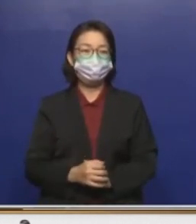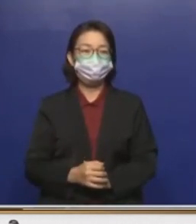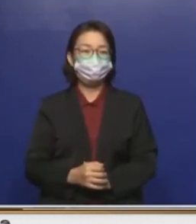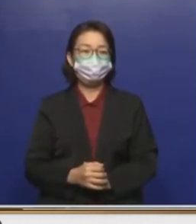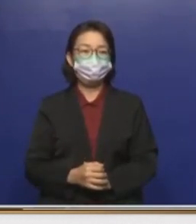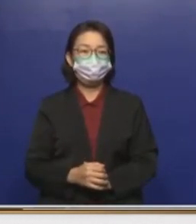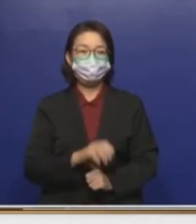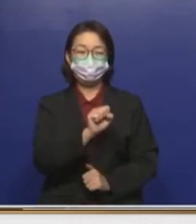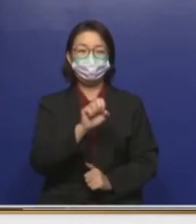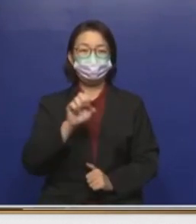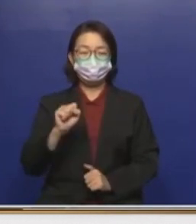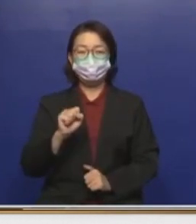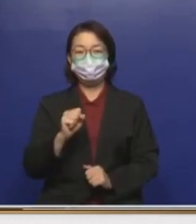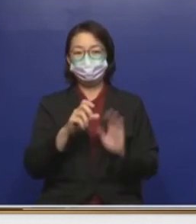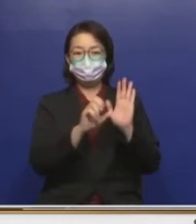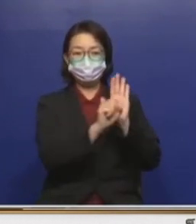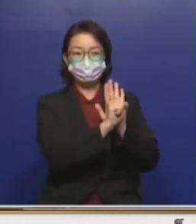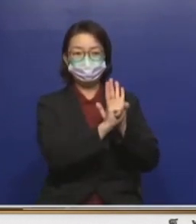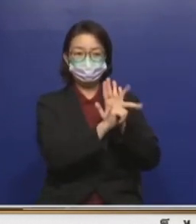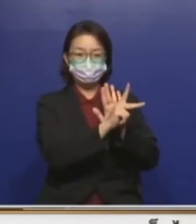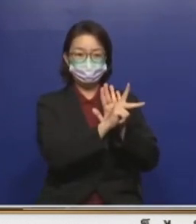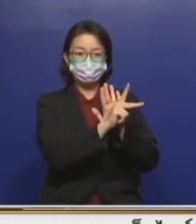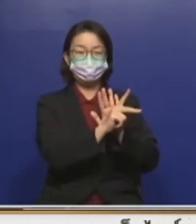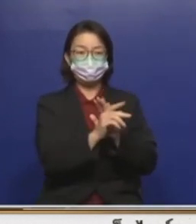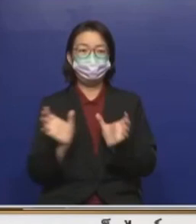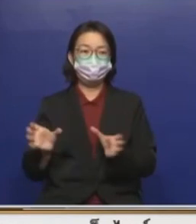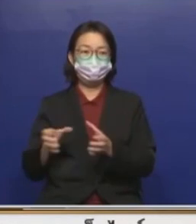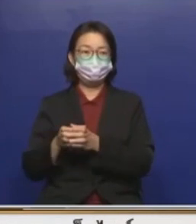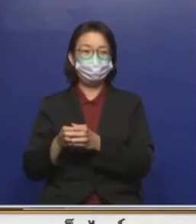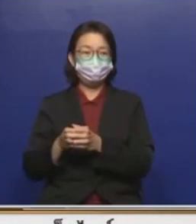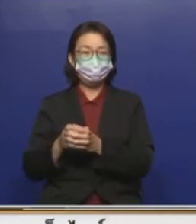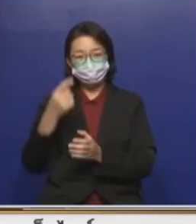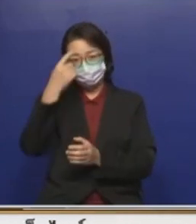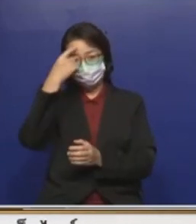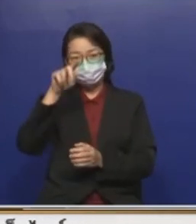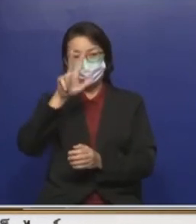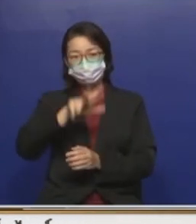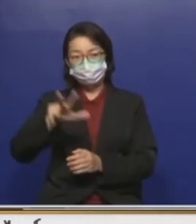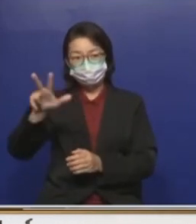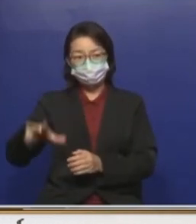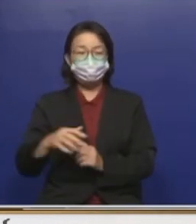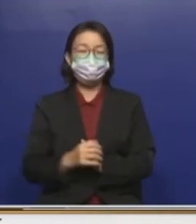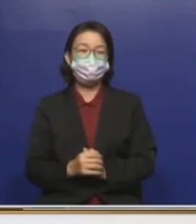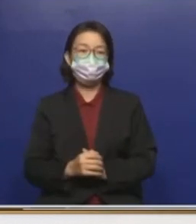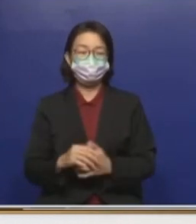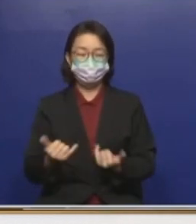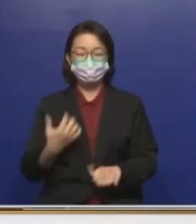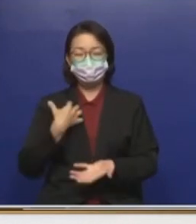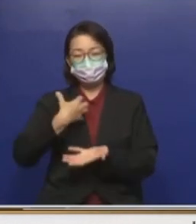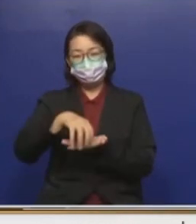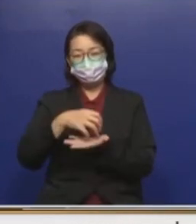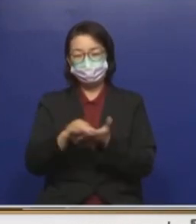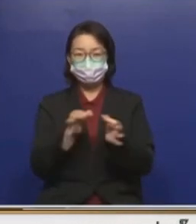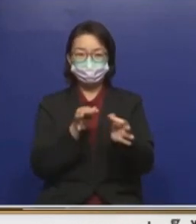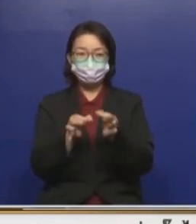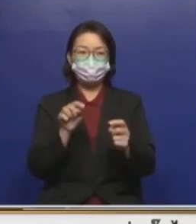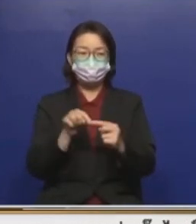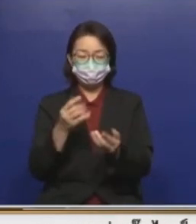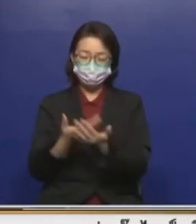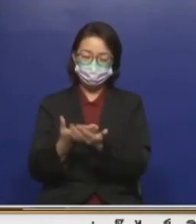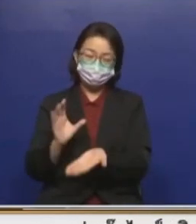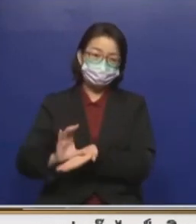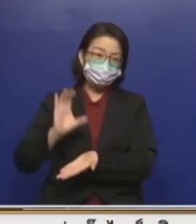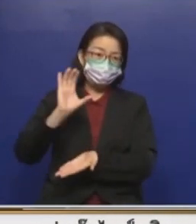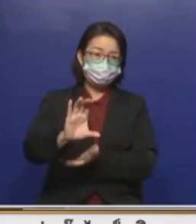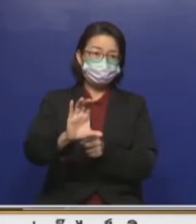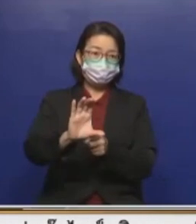รจังหวัดสกลนครพรรคเพื่อไทยค่ะท่านประธานคะดิฉันจะขออภิปรายร่างพระราชบัญญัติงบประมาณรายจ่าย